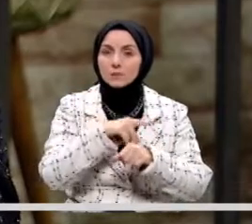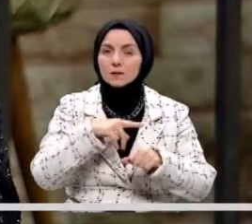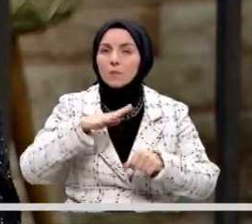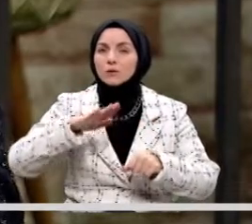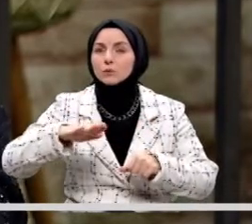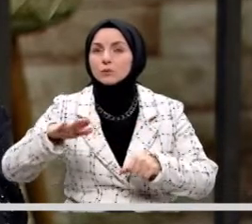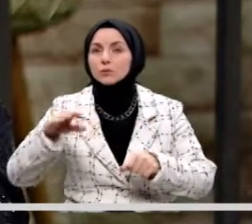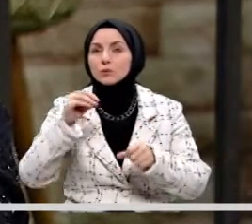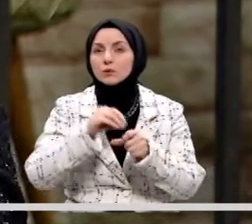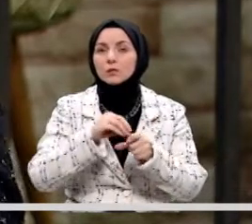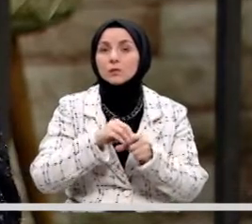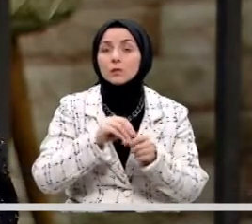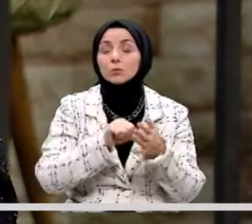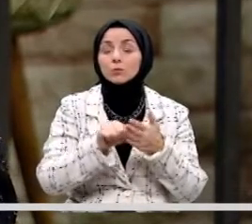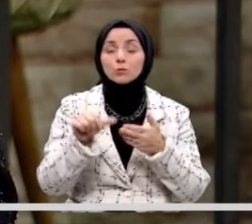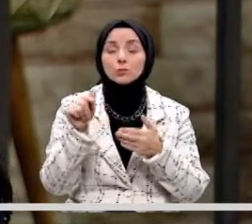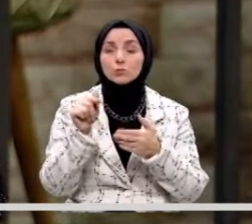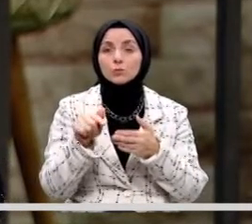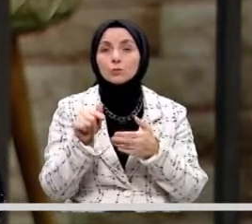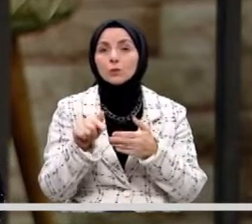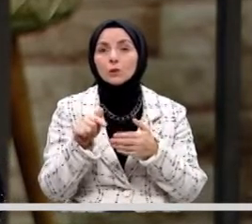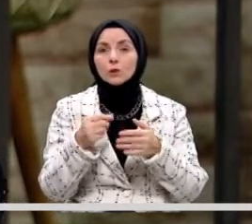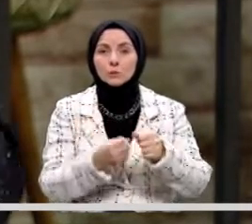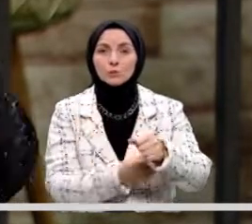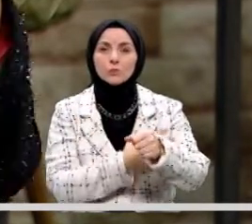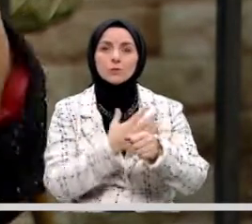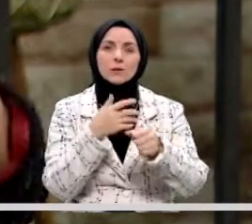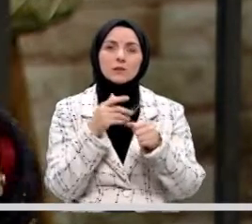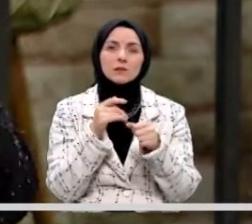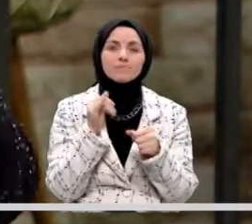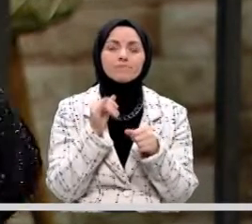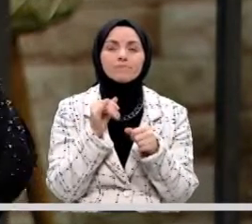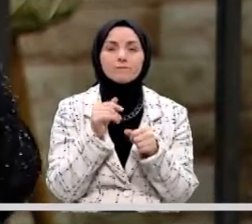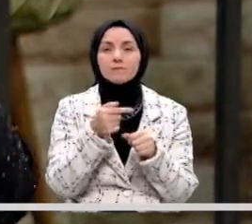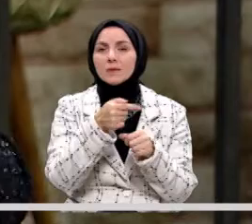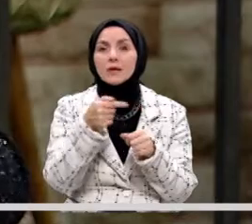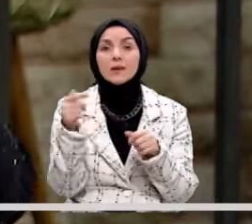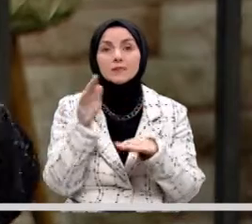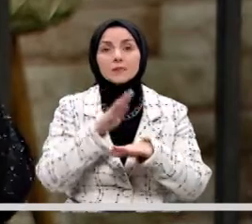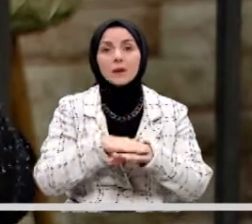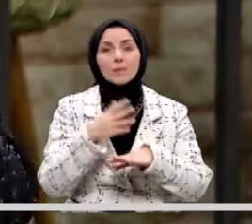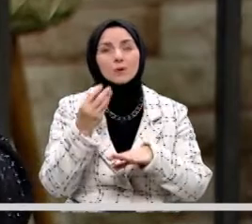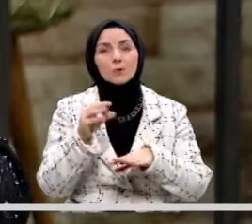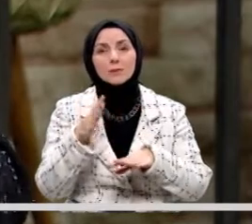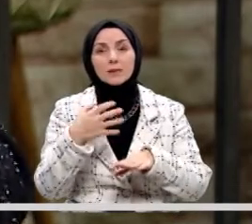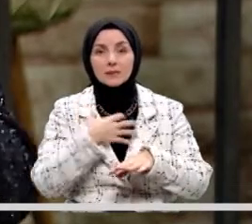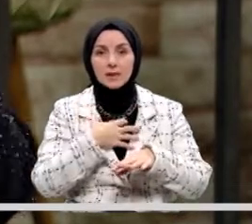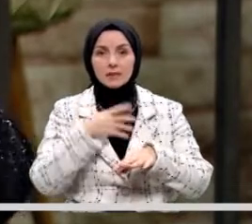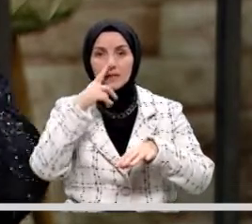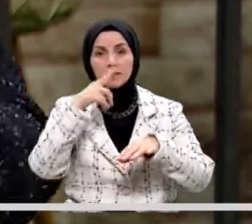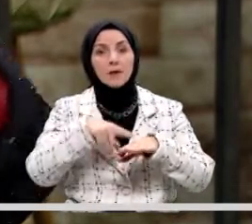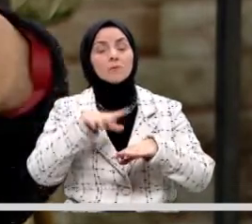duyguları negatife çevirmiş olabiliriz bilerek yapmıyoruz onu yani kendine güvenme kendine inanma değerli değilsin